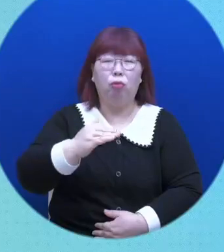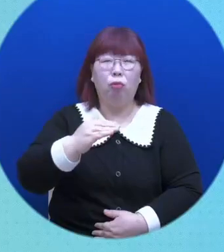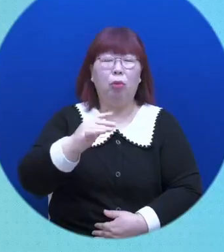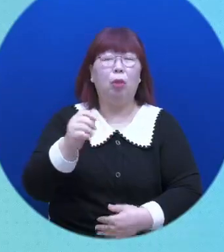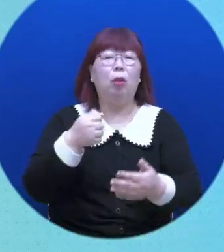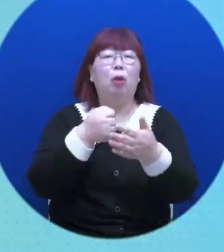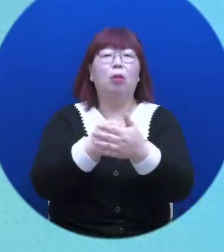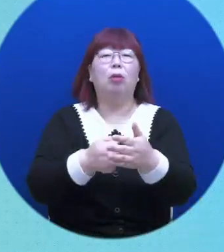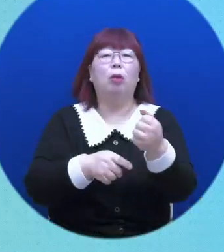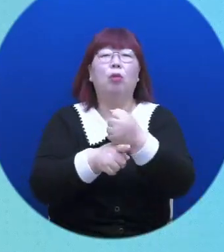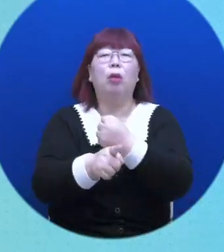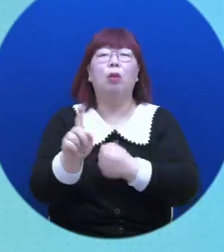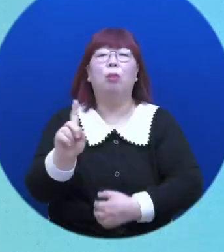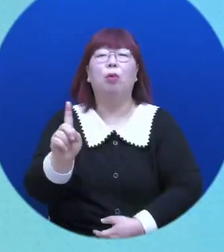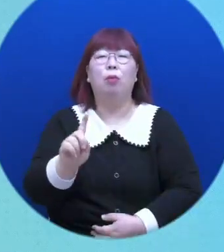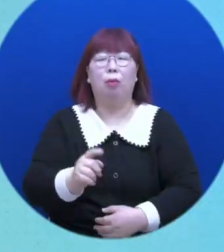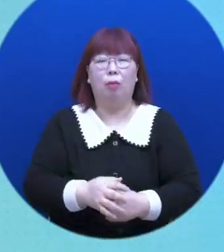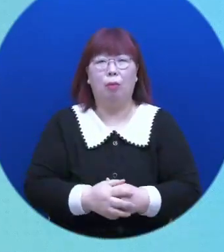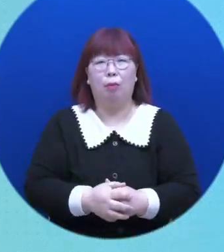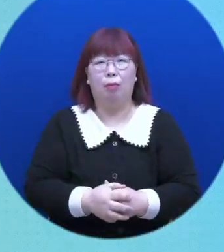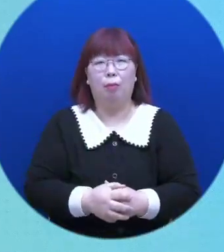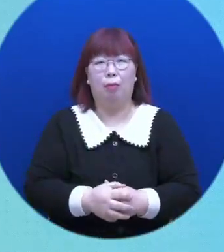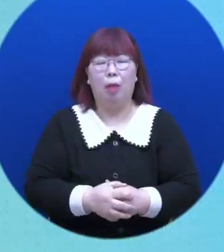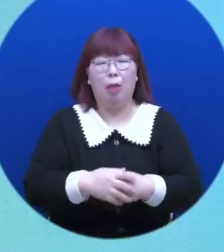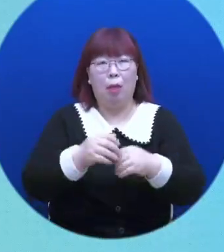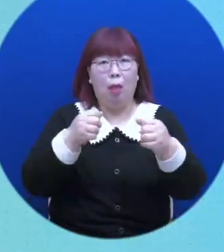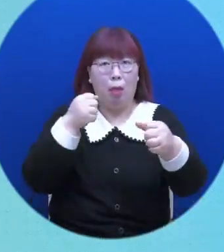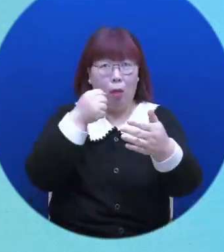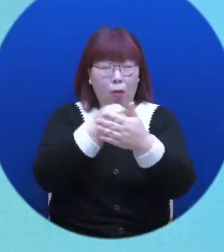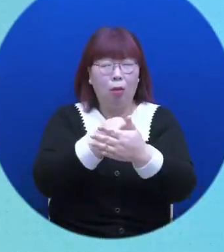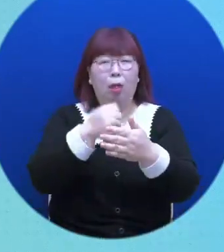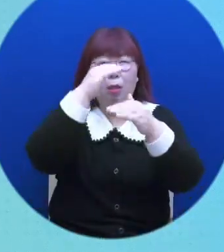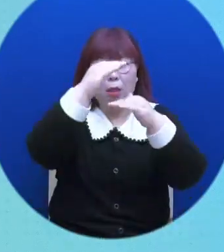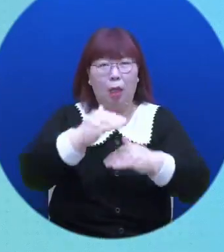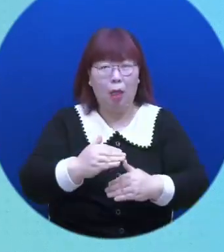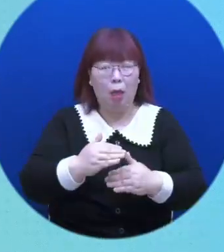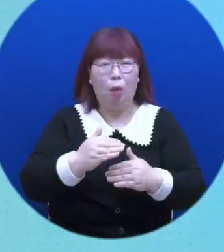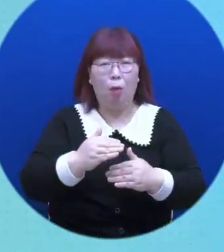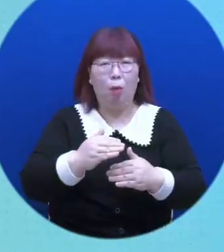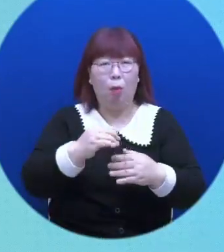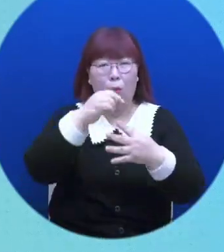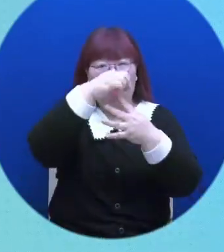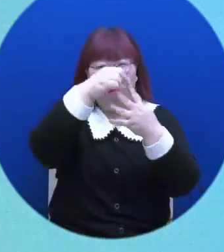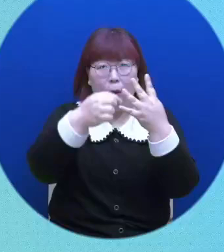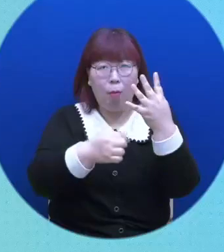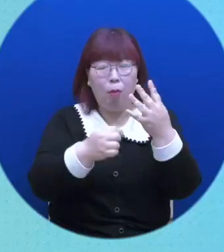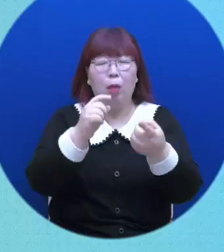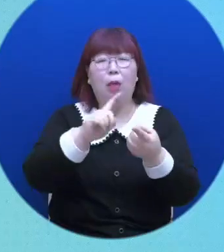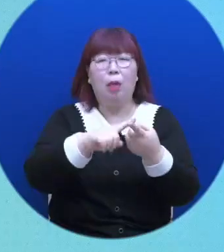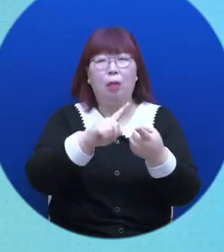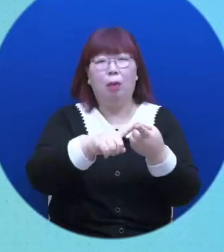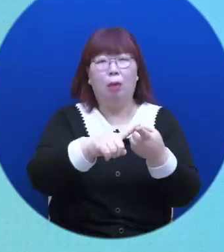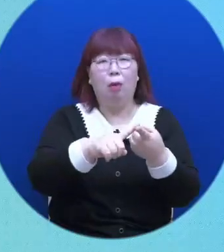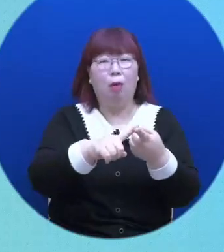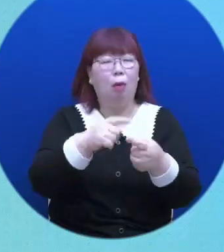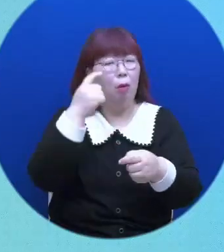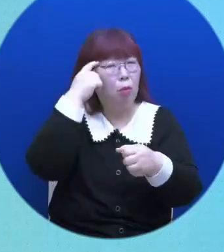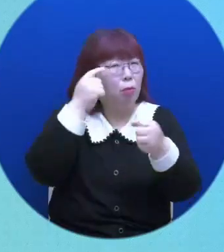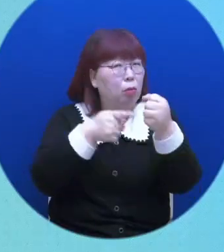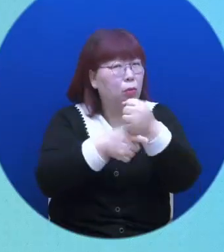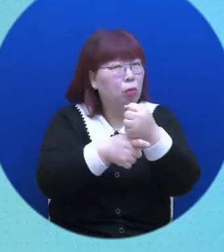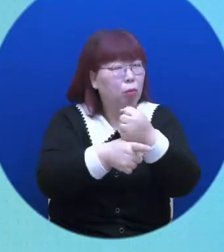그 결정의 내용들의 항목을 여러 가지를 갖고 조사를 한